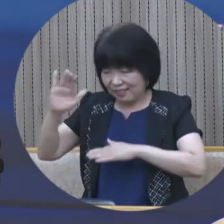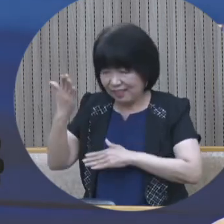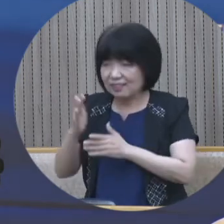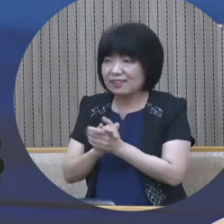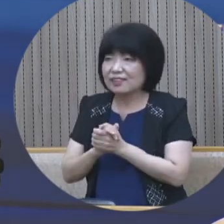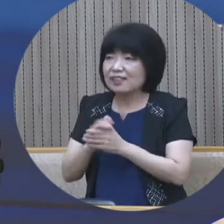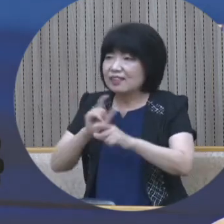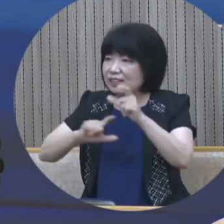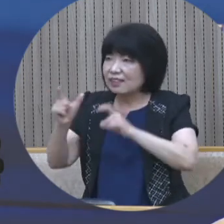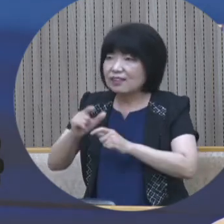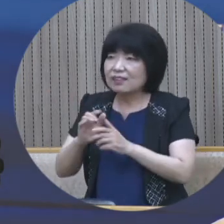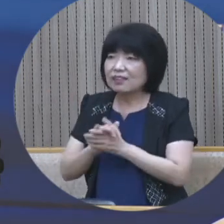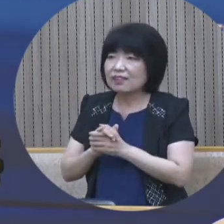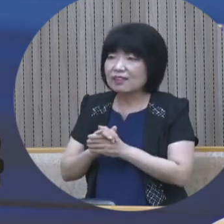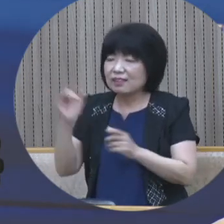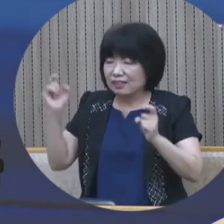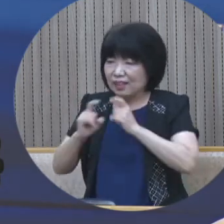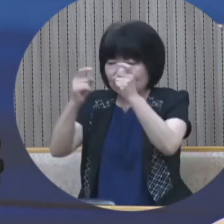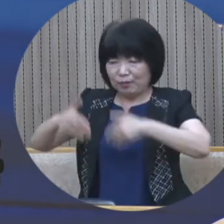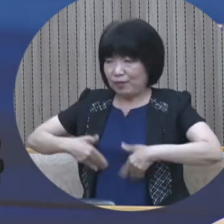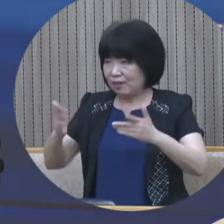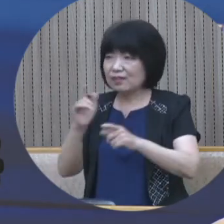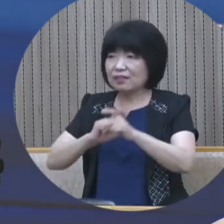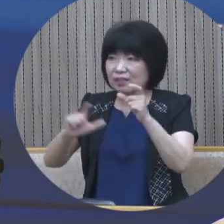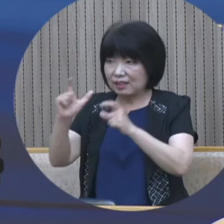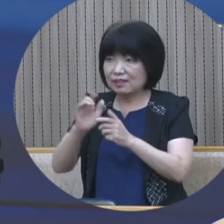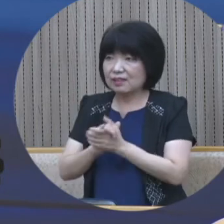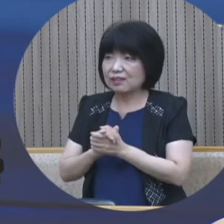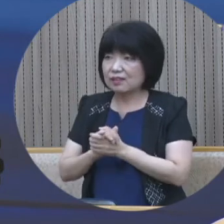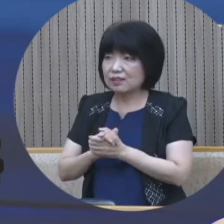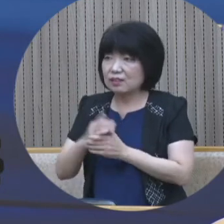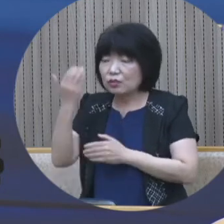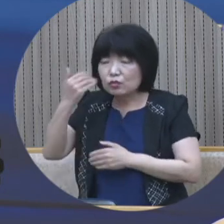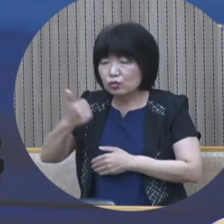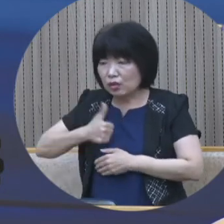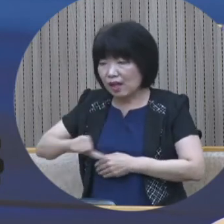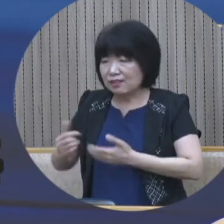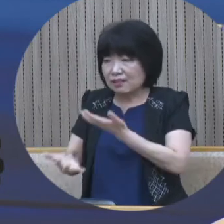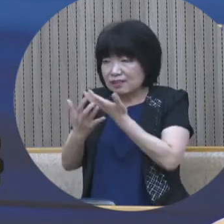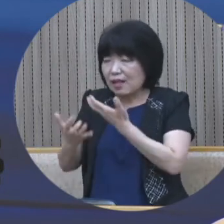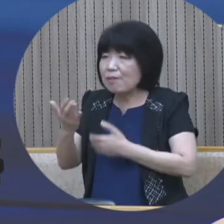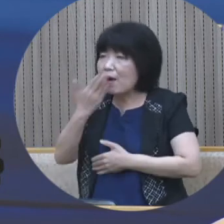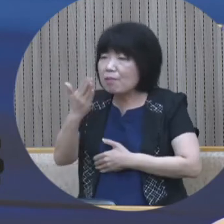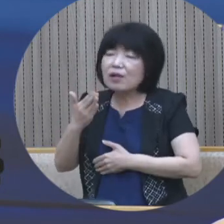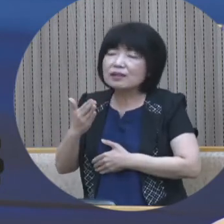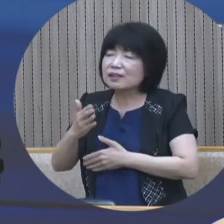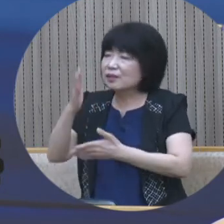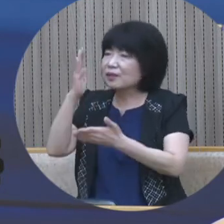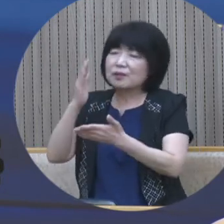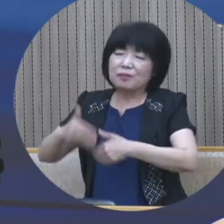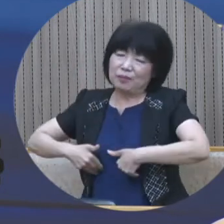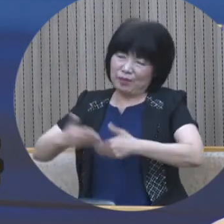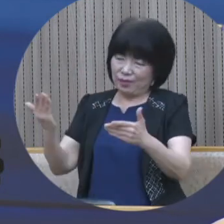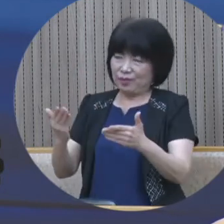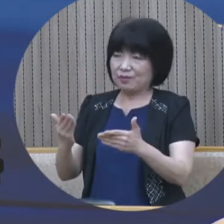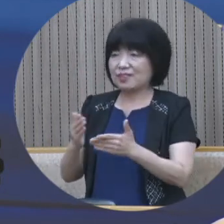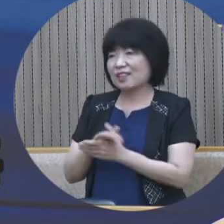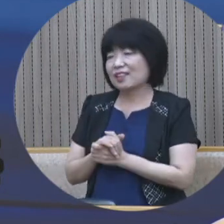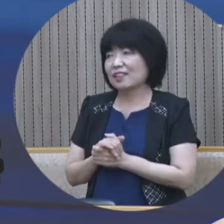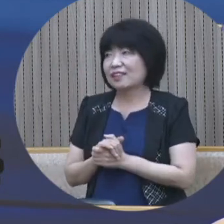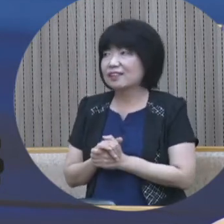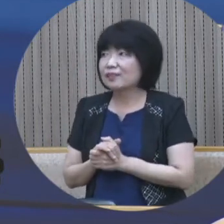더 이상 다투지 않아도 됐고, 더 이상 누구 자식을 삶아 먹자는 얘기를 하지 않아도 되었어요.